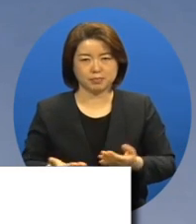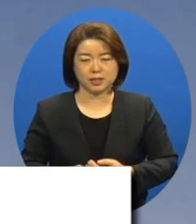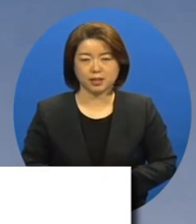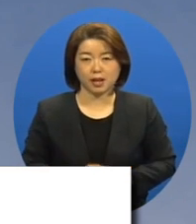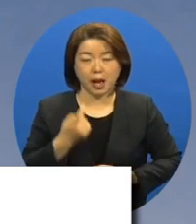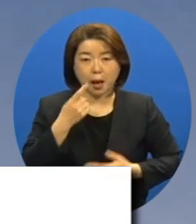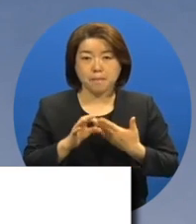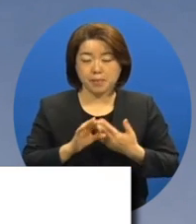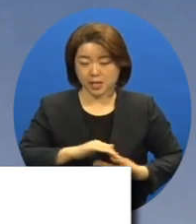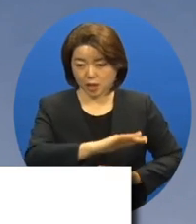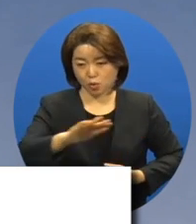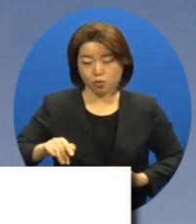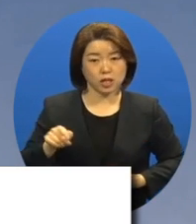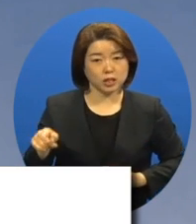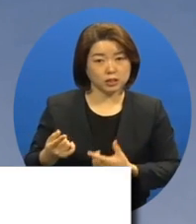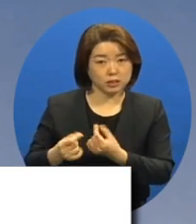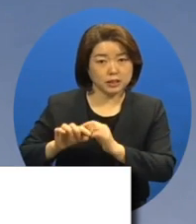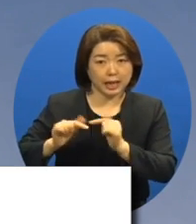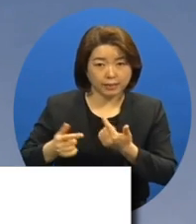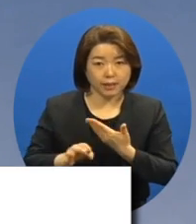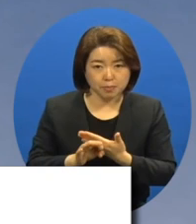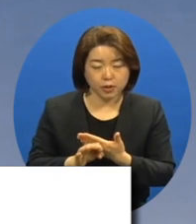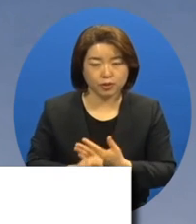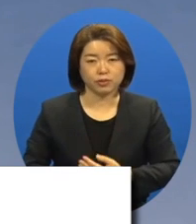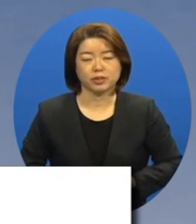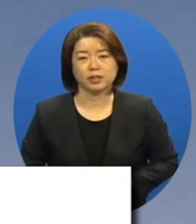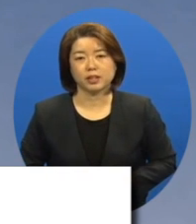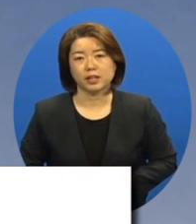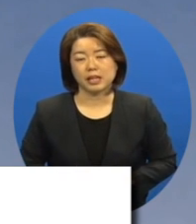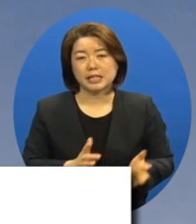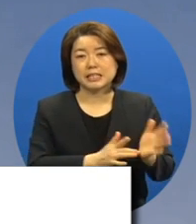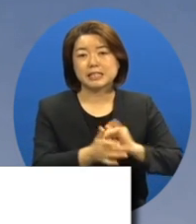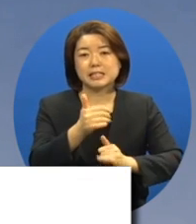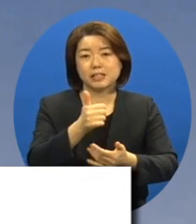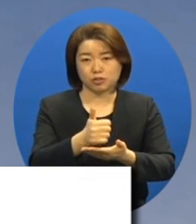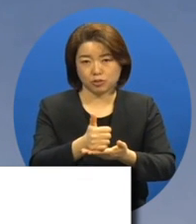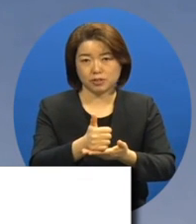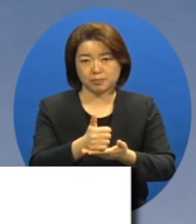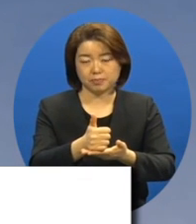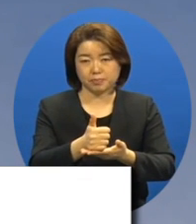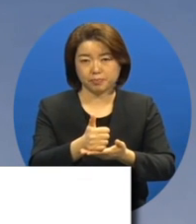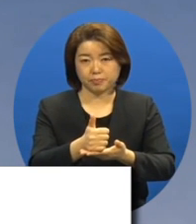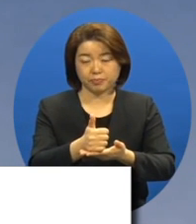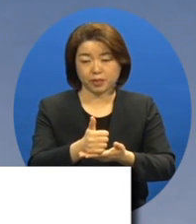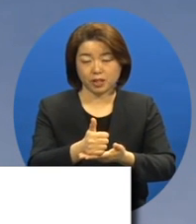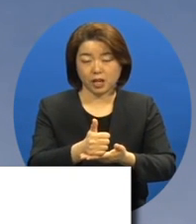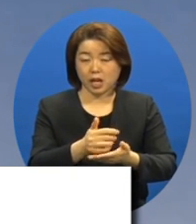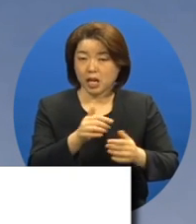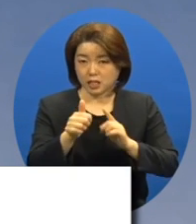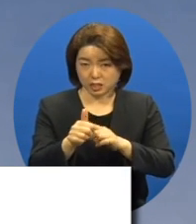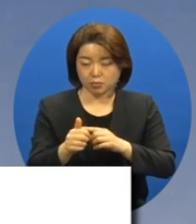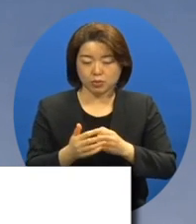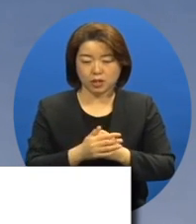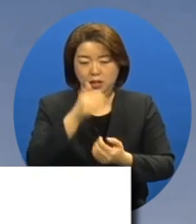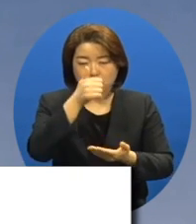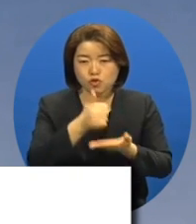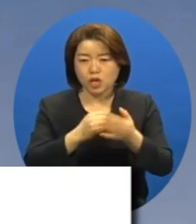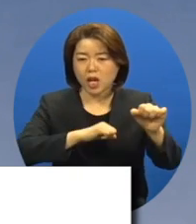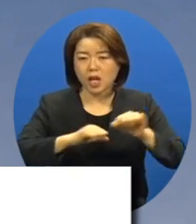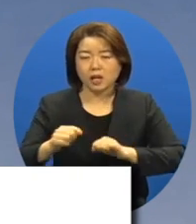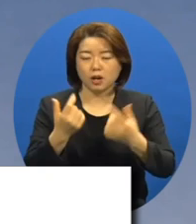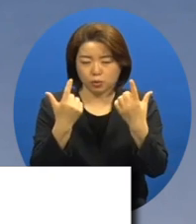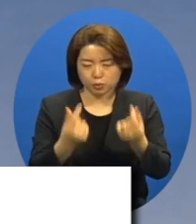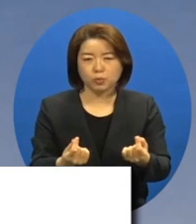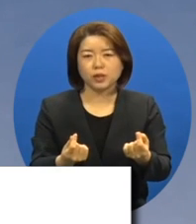만약에 우리가 그렇지 않게 한다면 예수님 그분에게 친 죄를 짓는 것과 독도